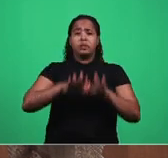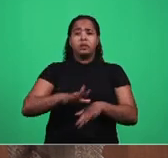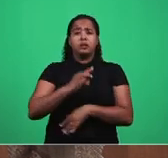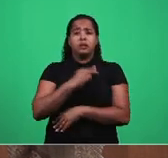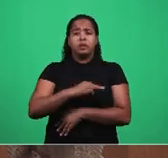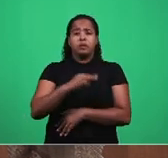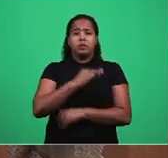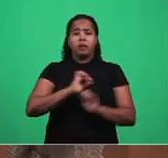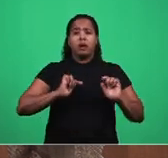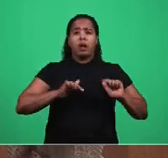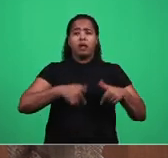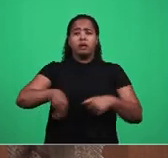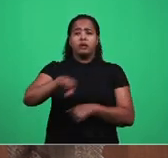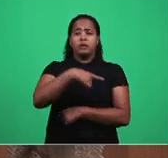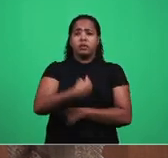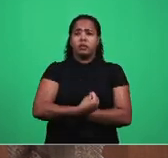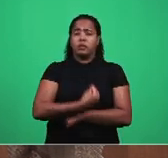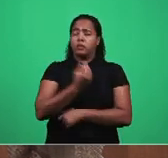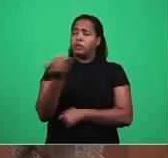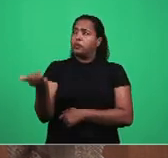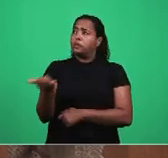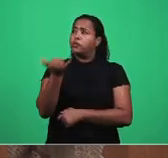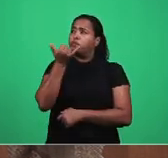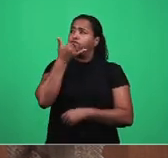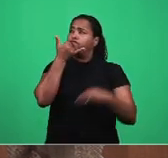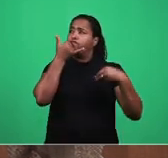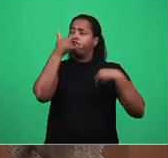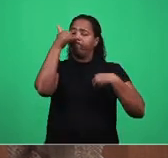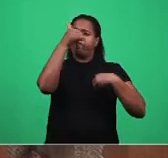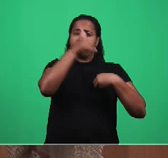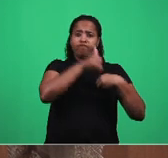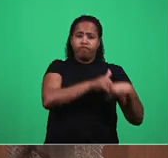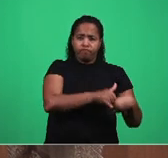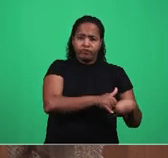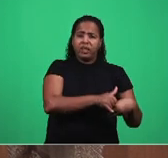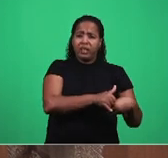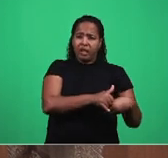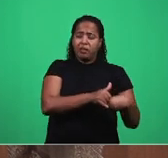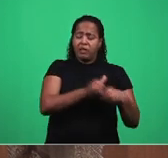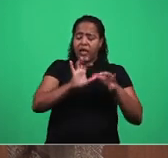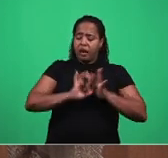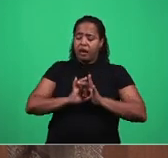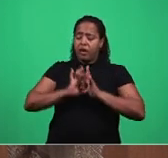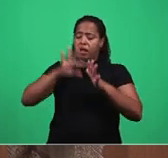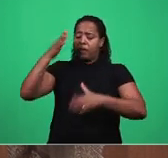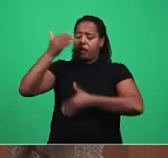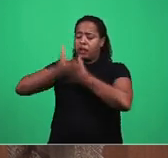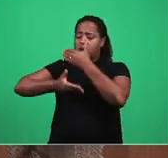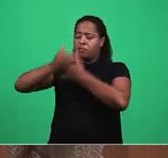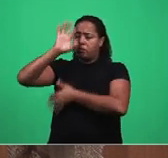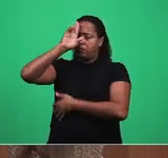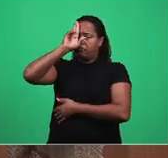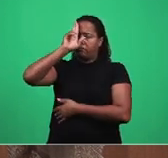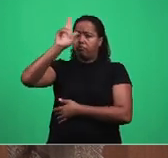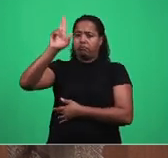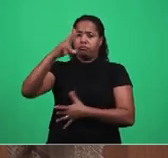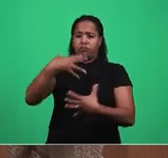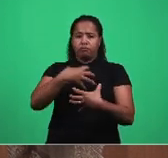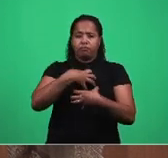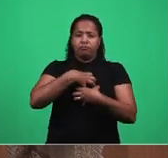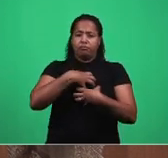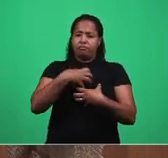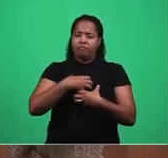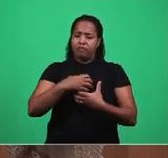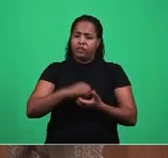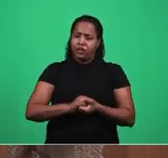envers nous, le pardon de nos péchés. Seigneur, et l'accès à ta présence. Nous avons beaucoup